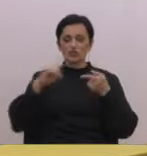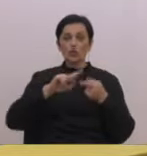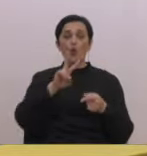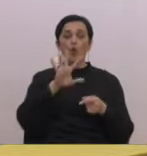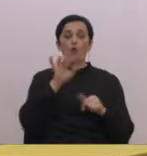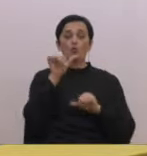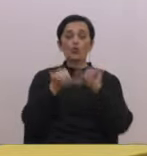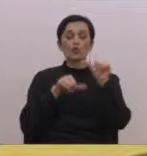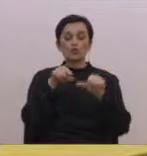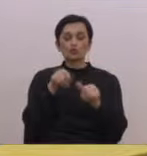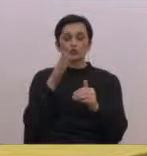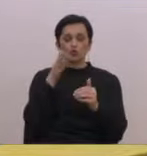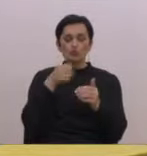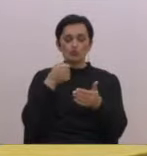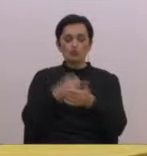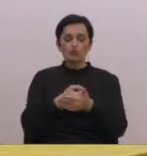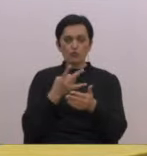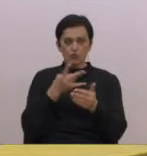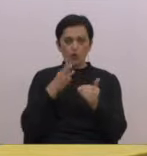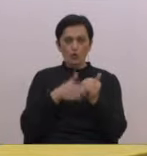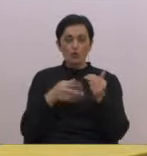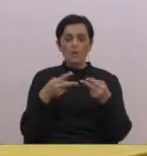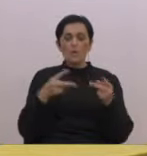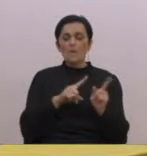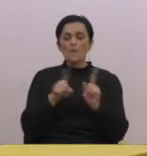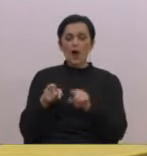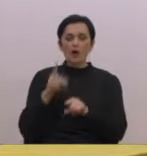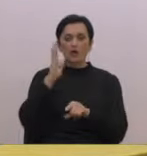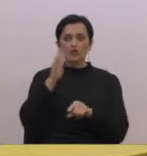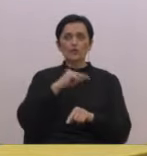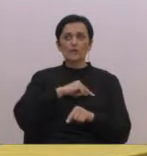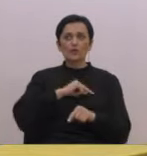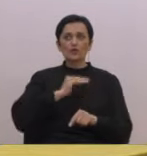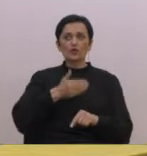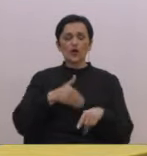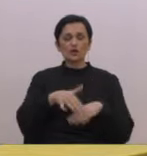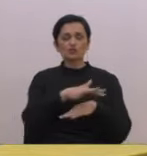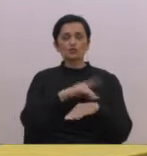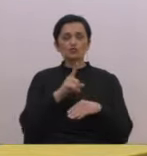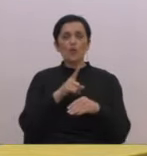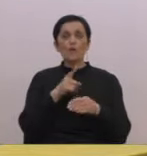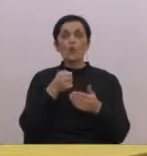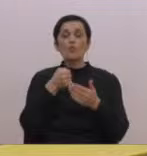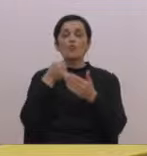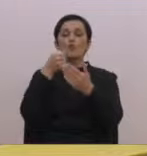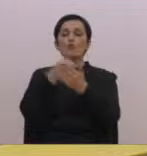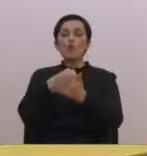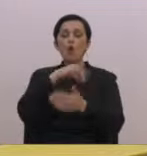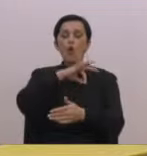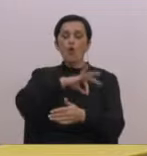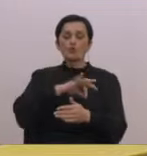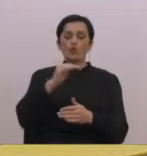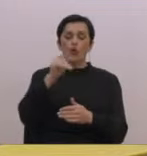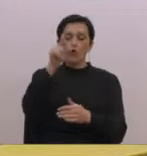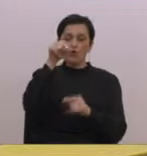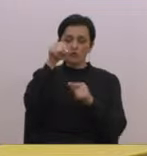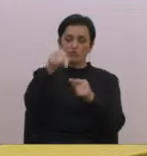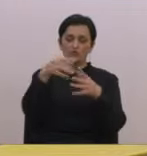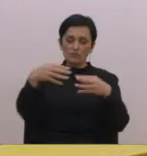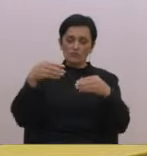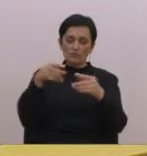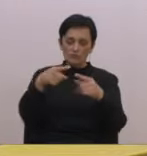უნდა დავსტაბილიზებთ. ამავე დროს პარალელურად ჩვენ გვექნება მუშაობა კერძო სექტორთან, რომ ბოლო მომხმარებამდე მაღალხარისხიანი ინტერნეტი მივიტანოთ.